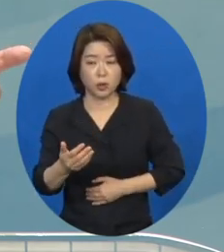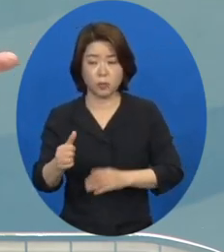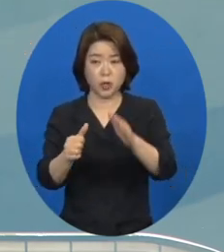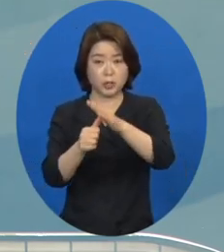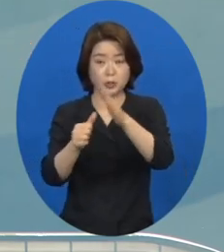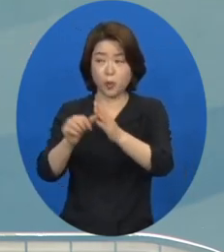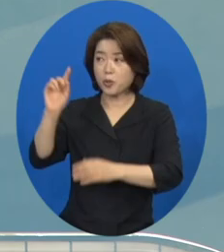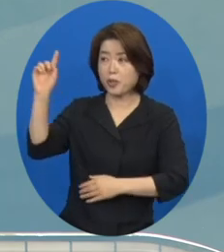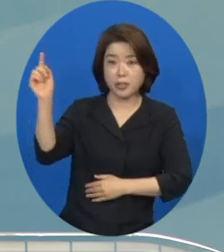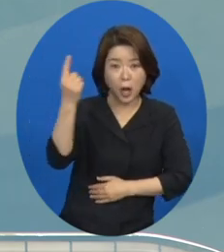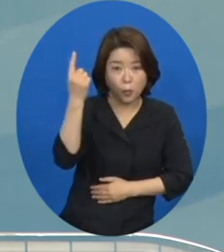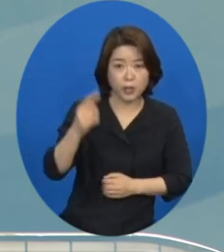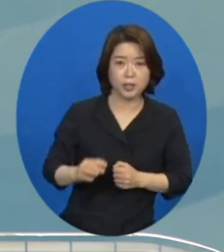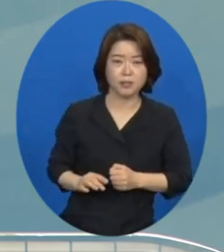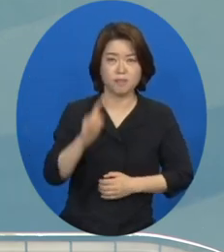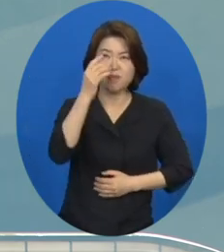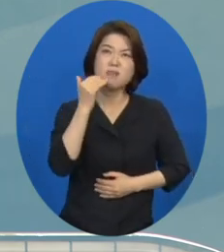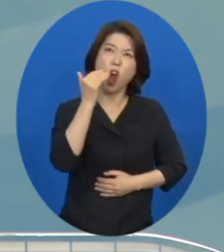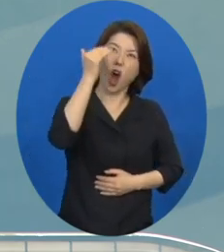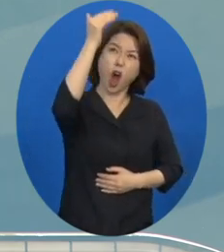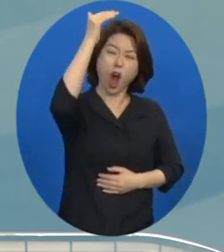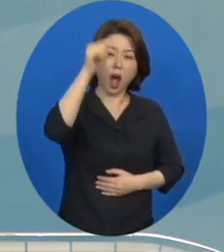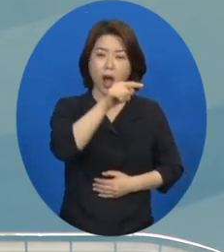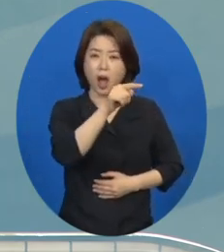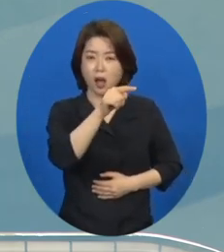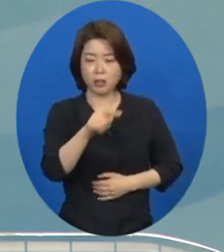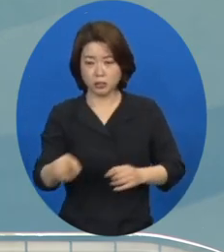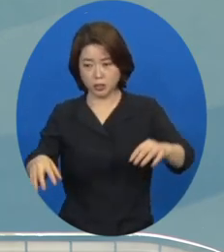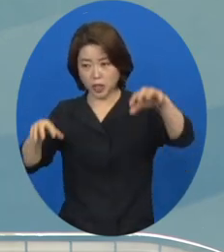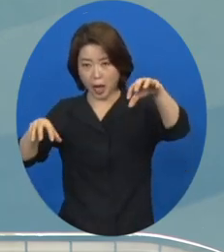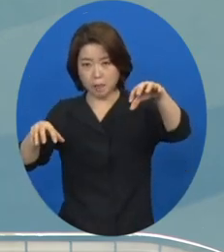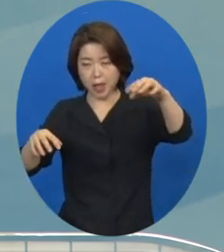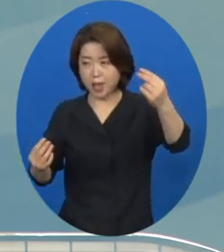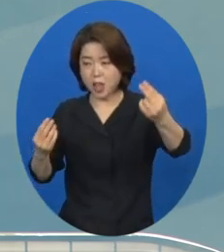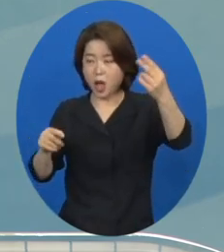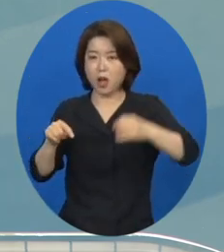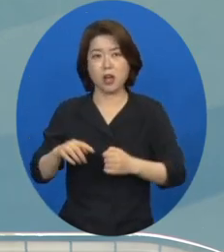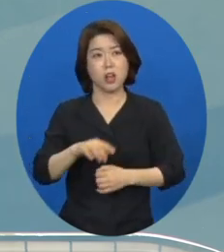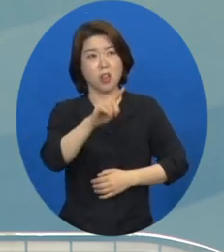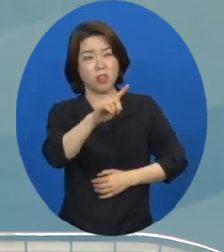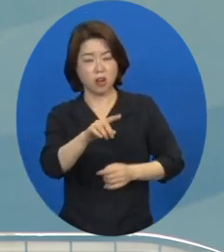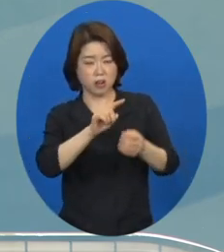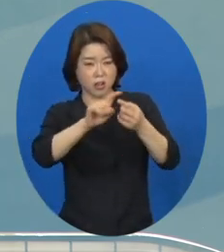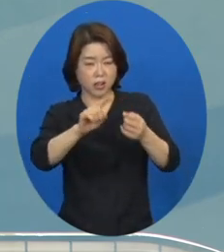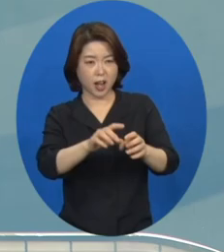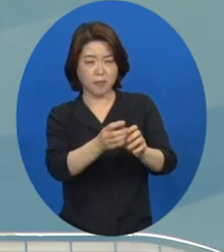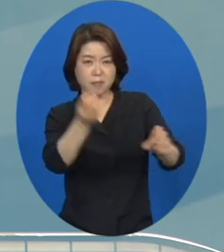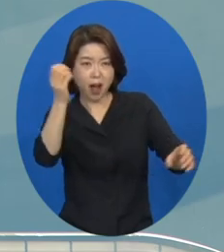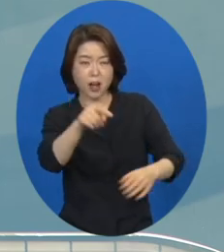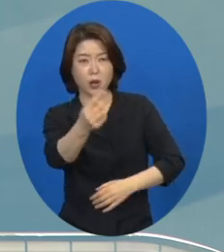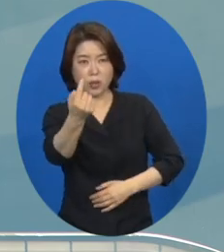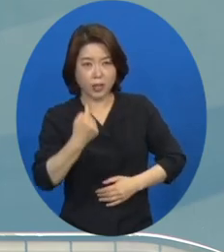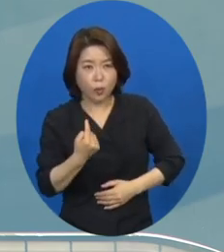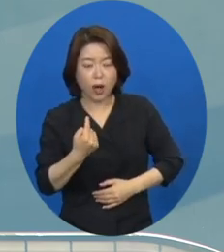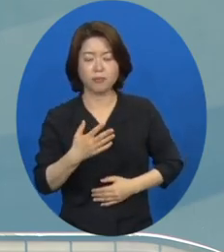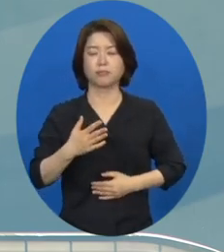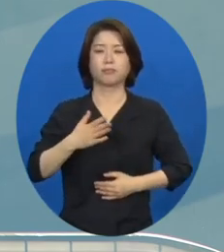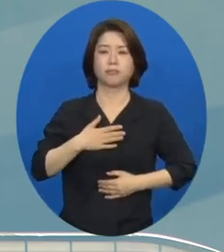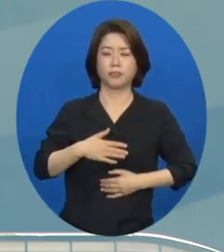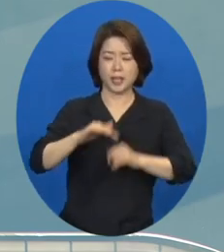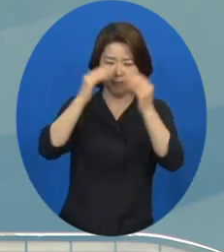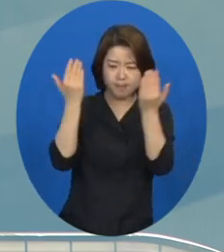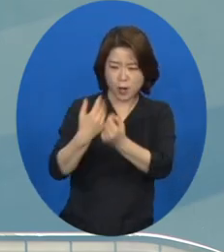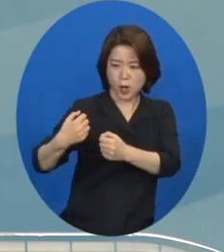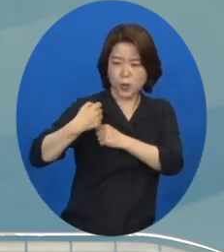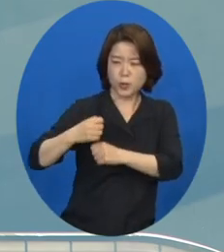다윗이 구척 장신 골리앗 앞에서 너는 칼과 창과 단창으로 내게 나아오니와 나는 만군의